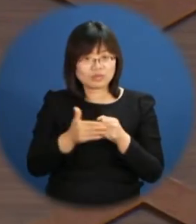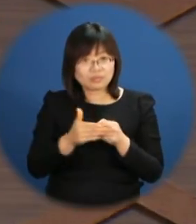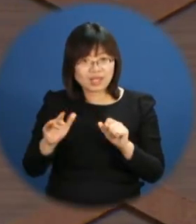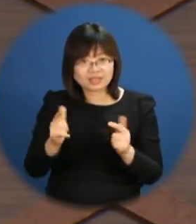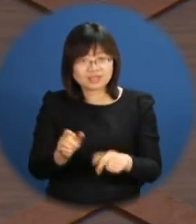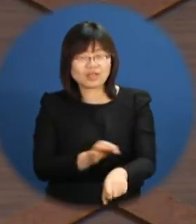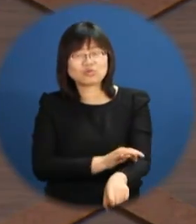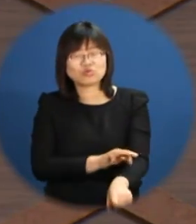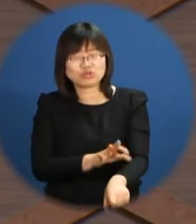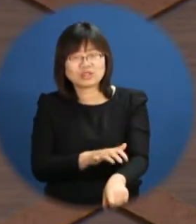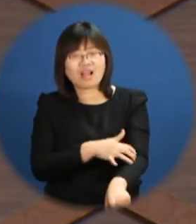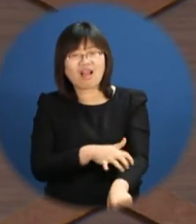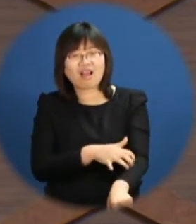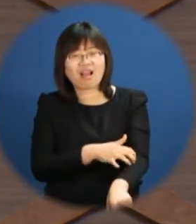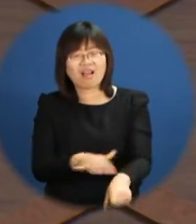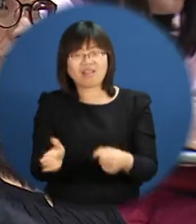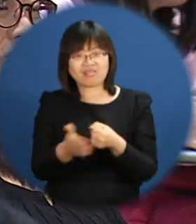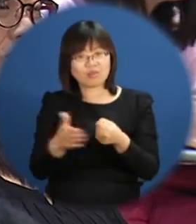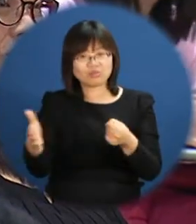귀찮아서